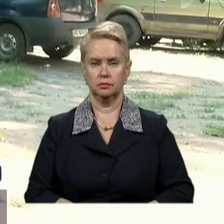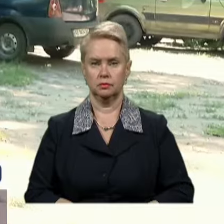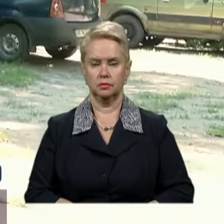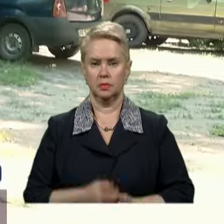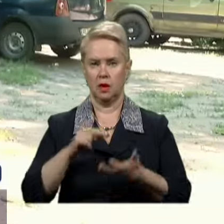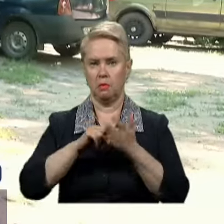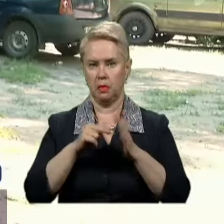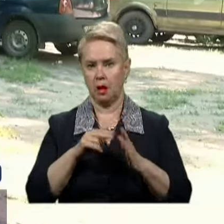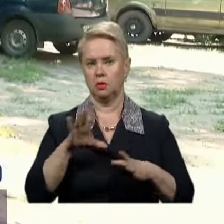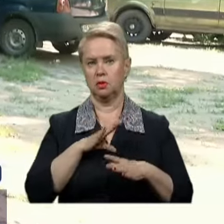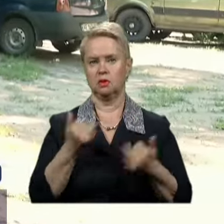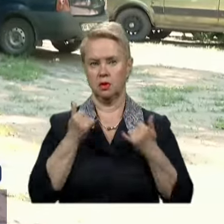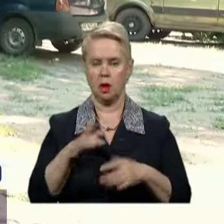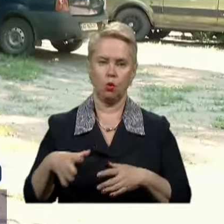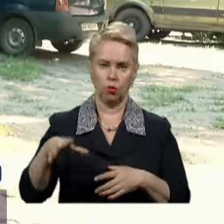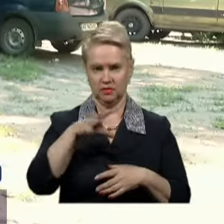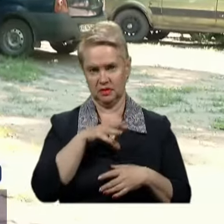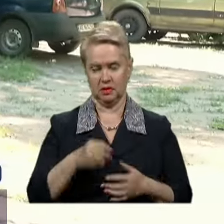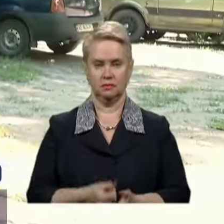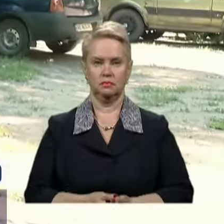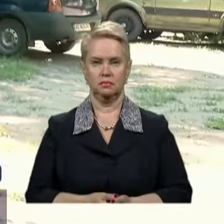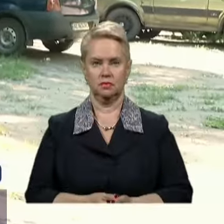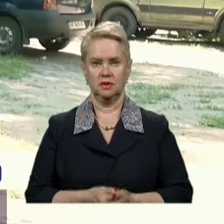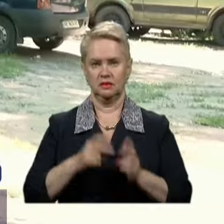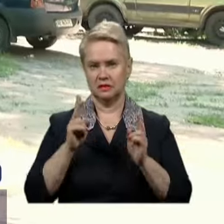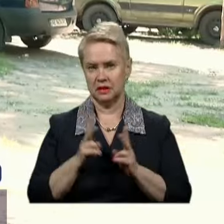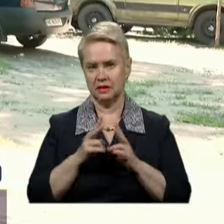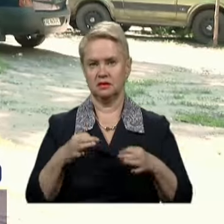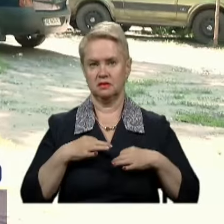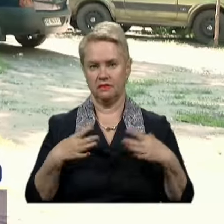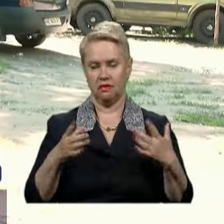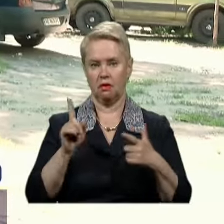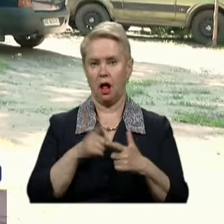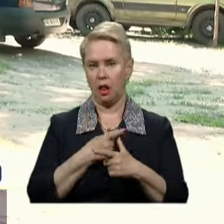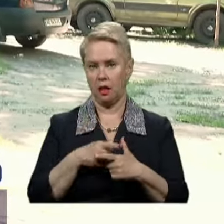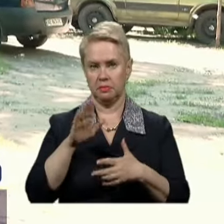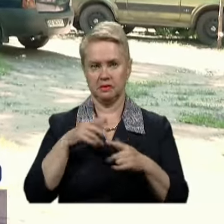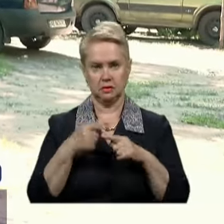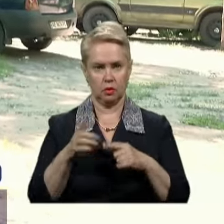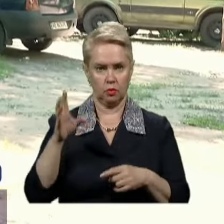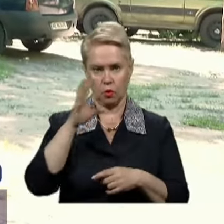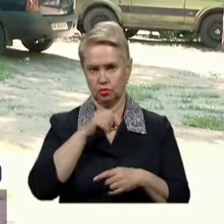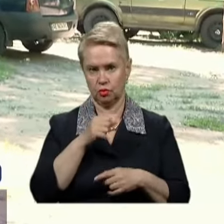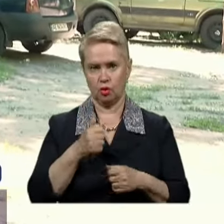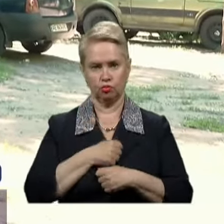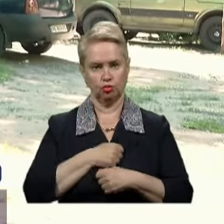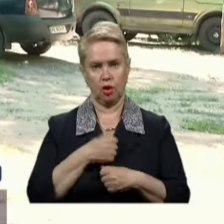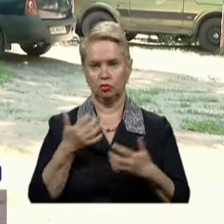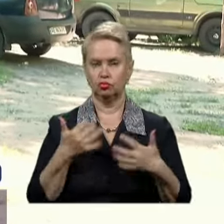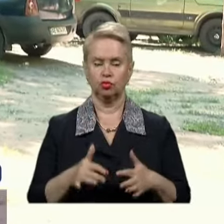Не були на сьогодні, як у всіх, зустріти свято, але після цієї ночі, на жаль,